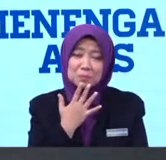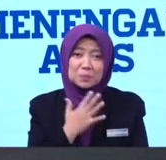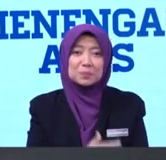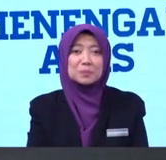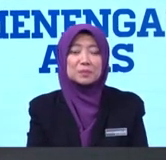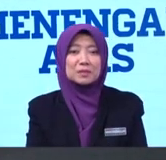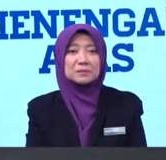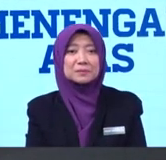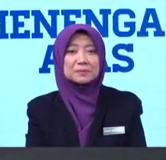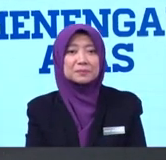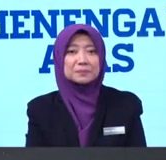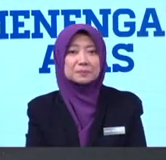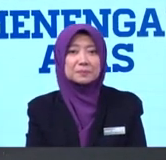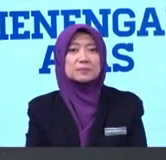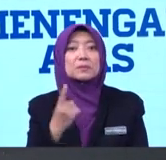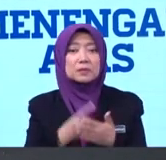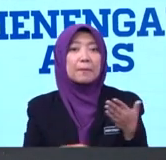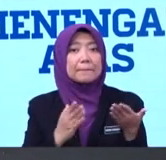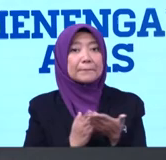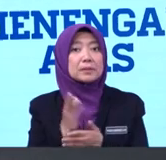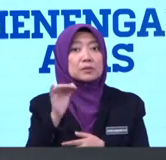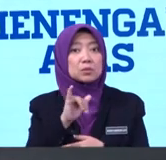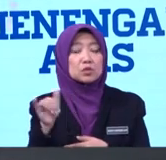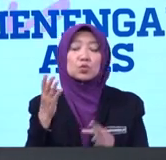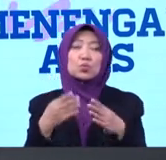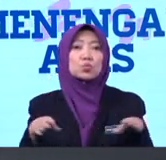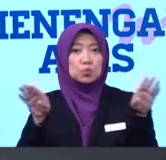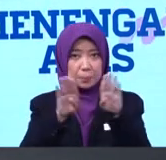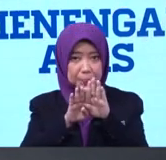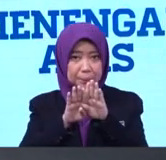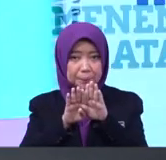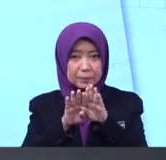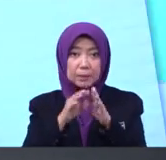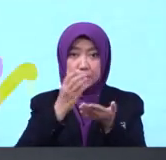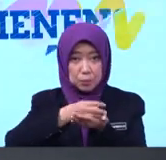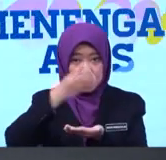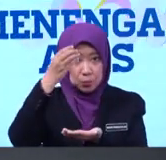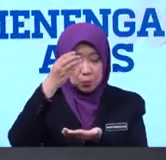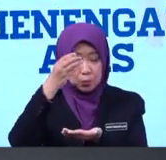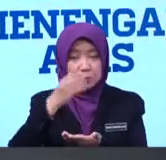apa seterusnya kita perlu tutup tutup botol